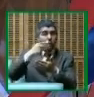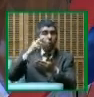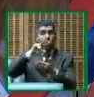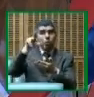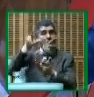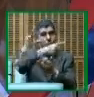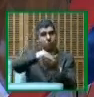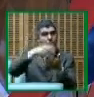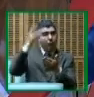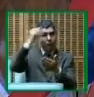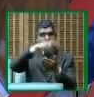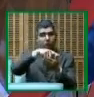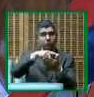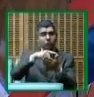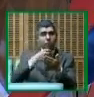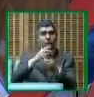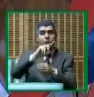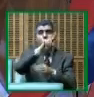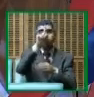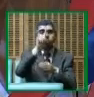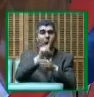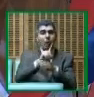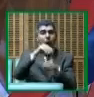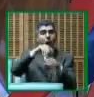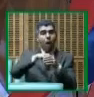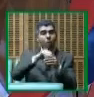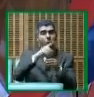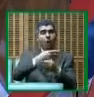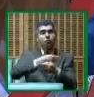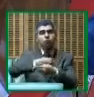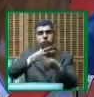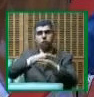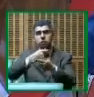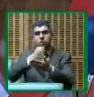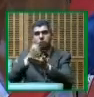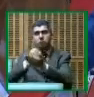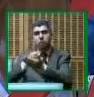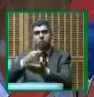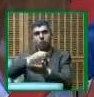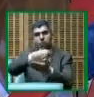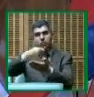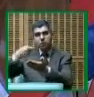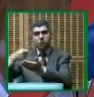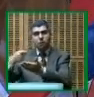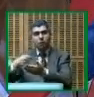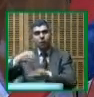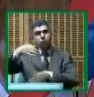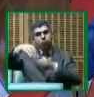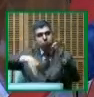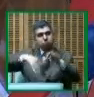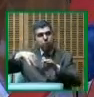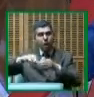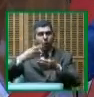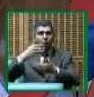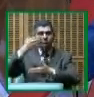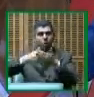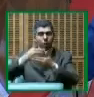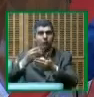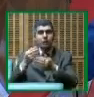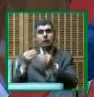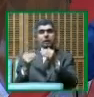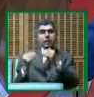من يسلمها، الرخص تسلم من قبل الجماعات المنتخبه، تعطات رخص بناء على تصميم